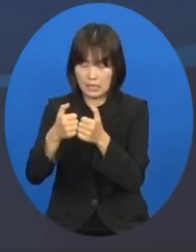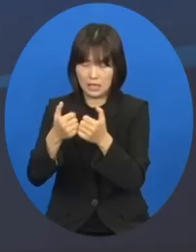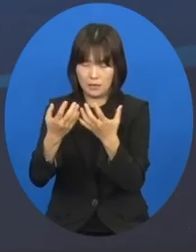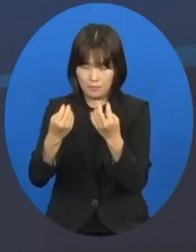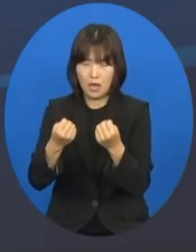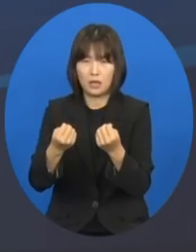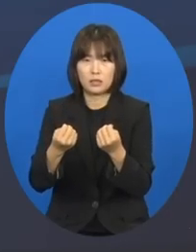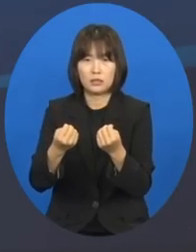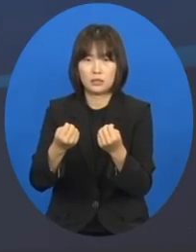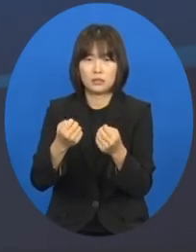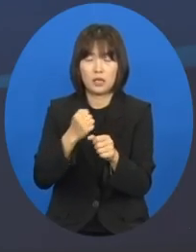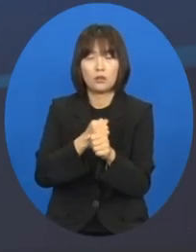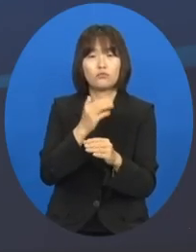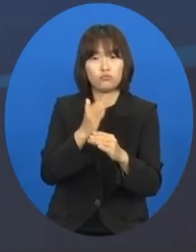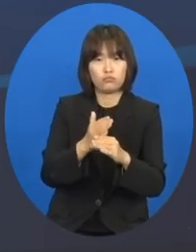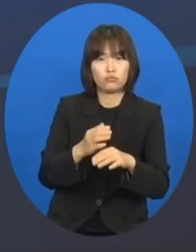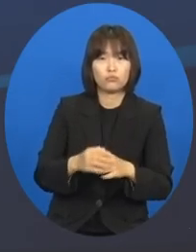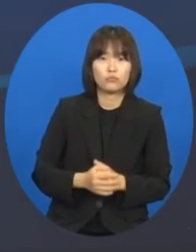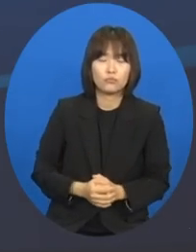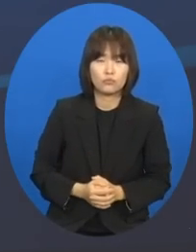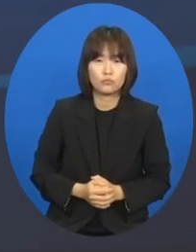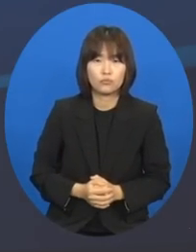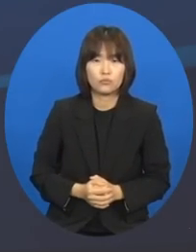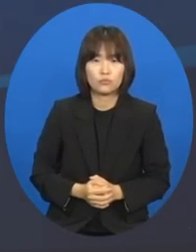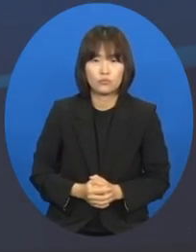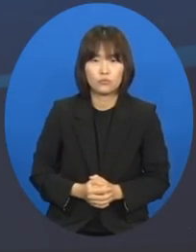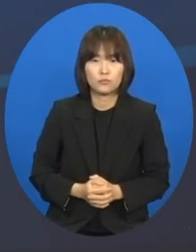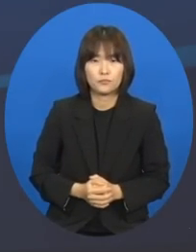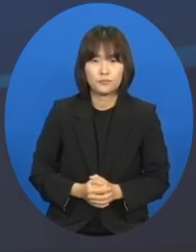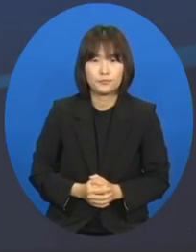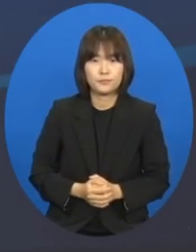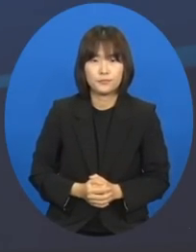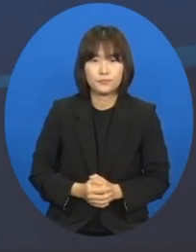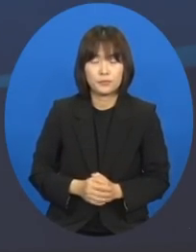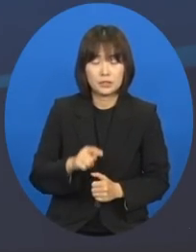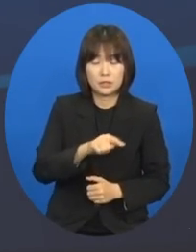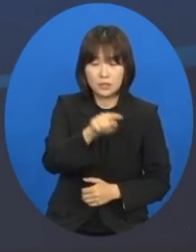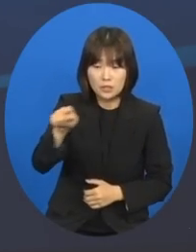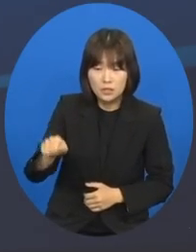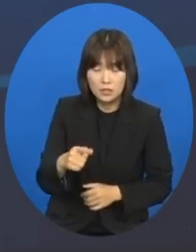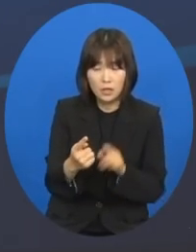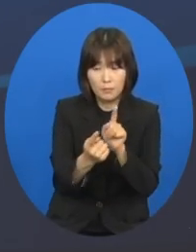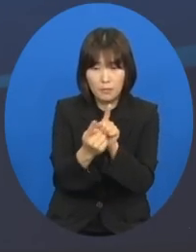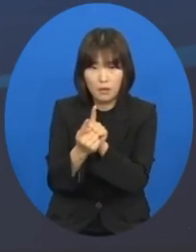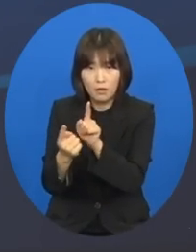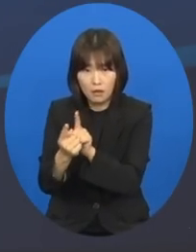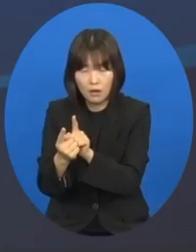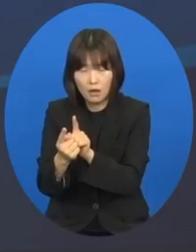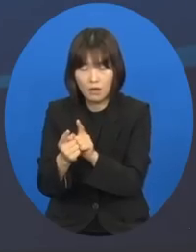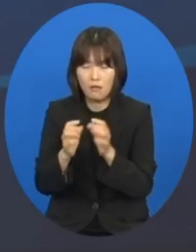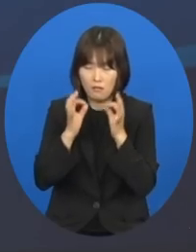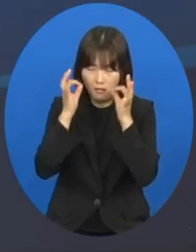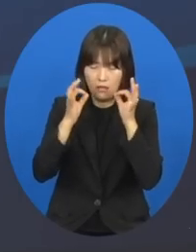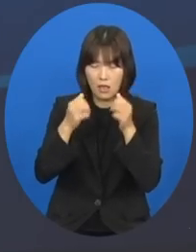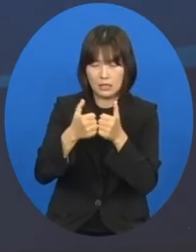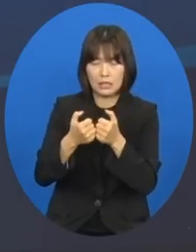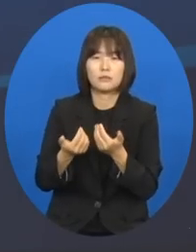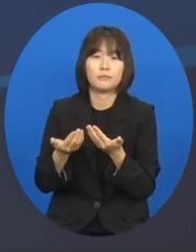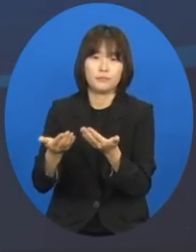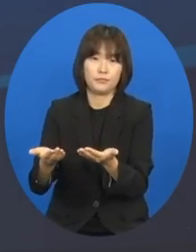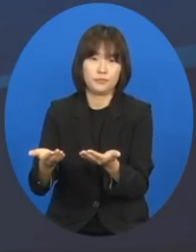저는 기독교 변증에 관심이 많기 때문에 그런 친구들을 만나서 정성껏 상담을